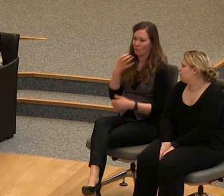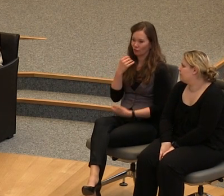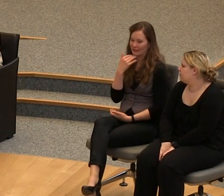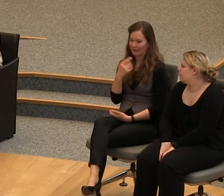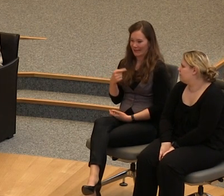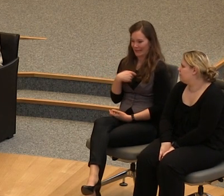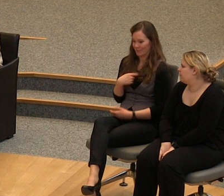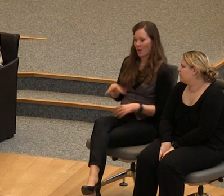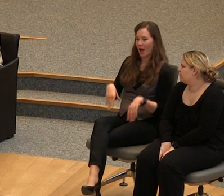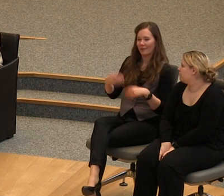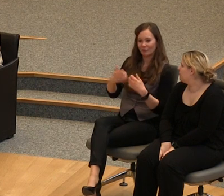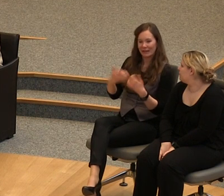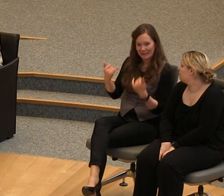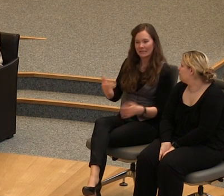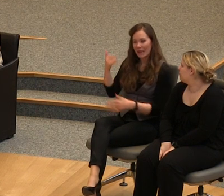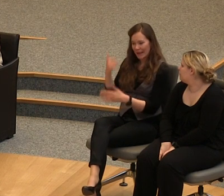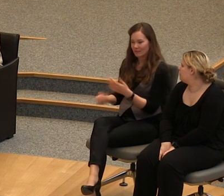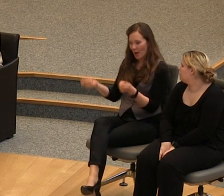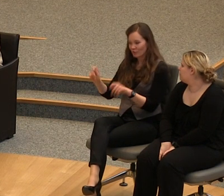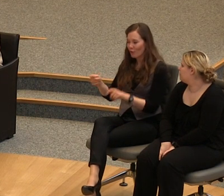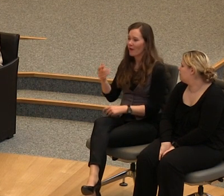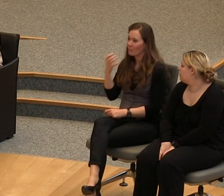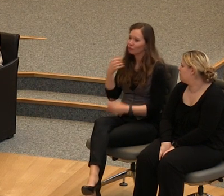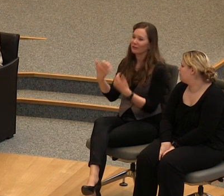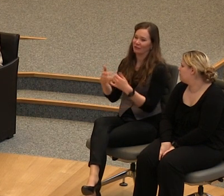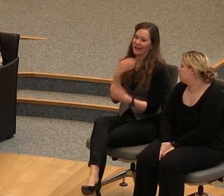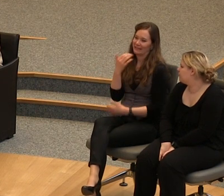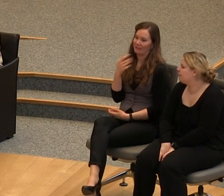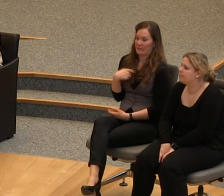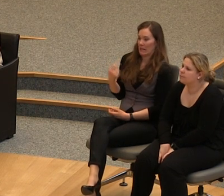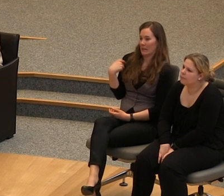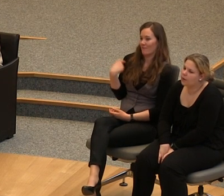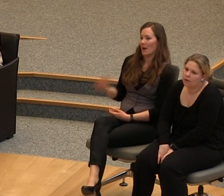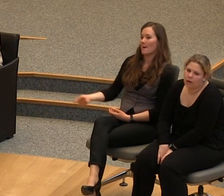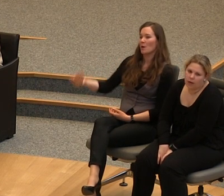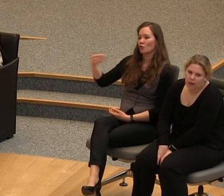habe ja auch mit einer Geschichte angefangen. Also